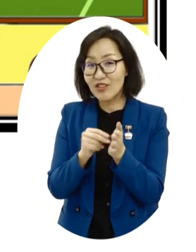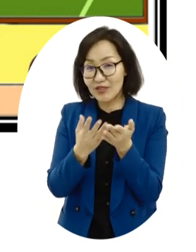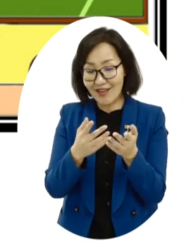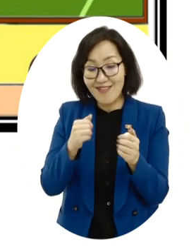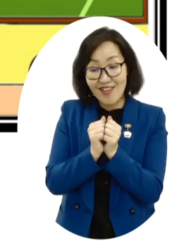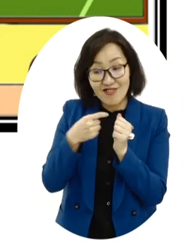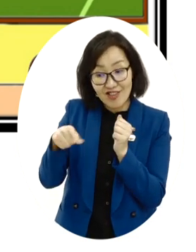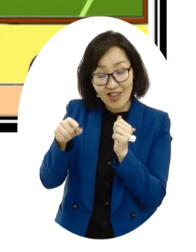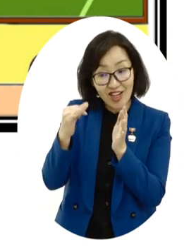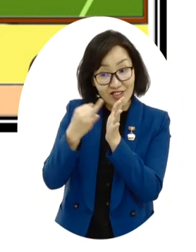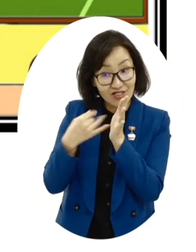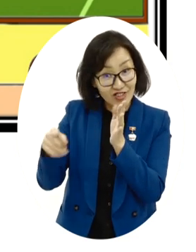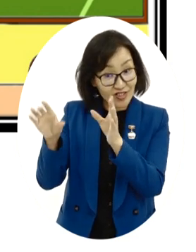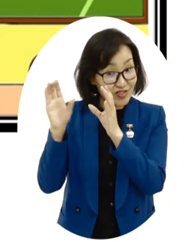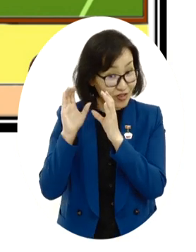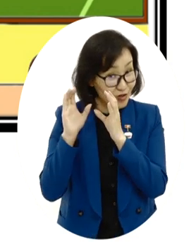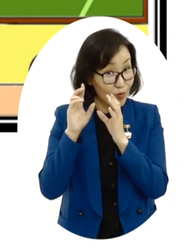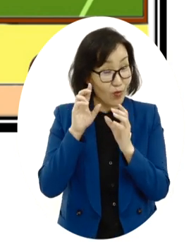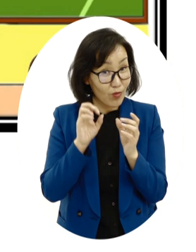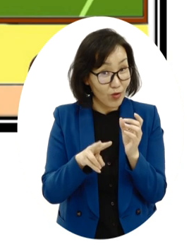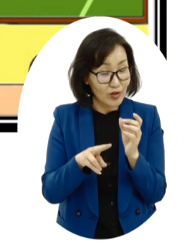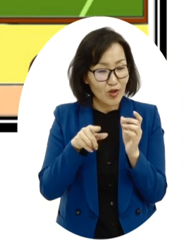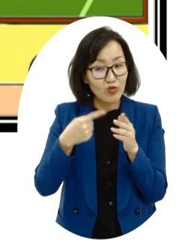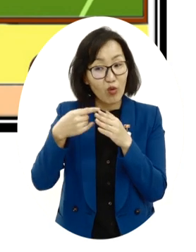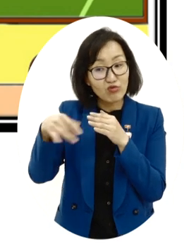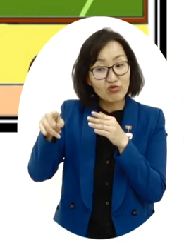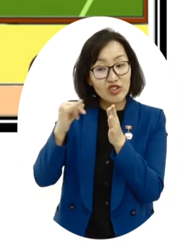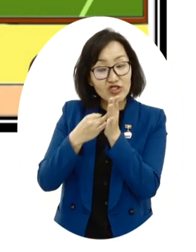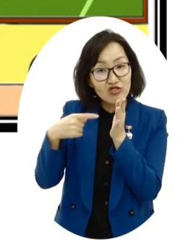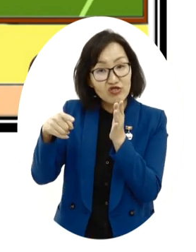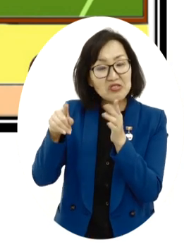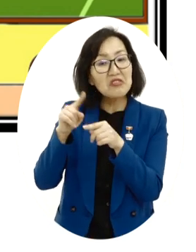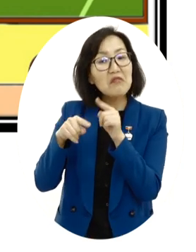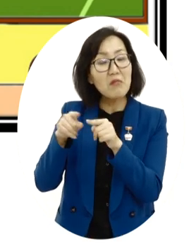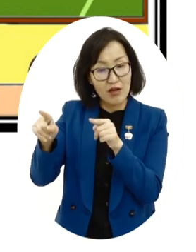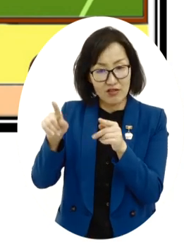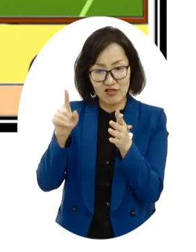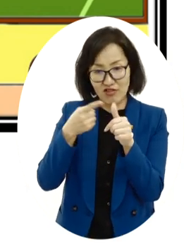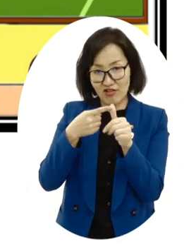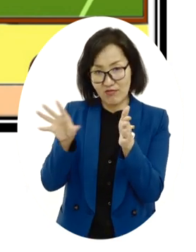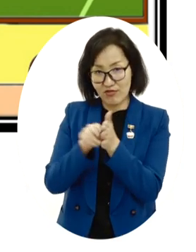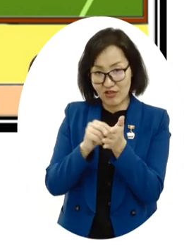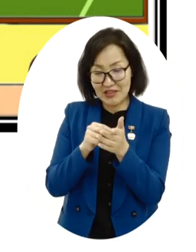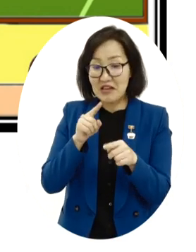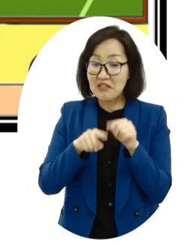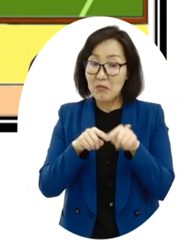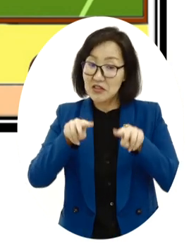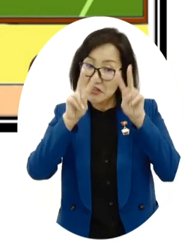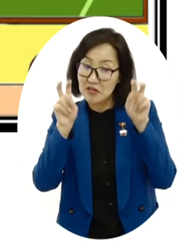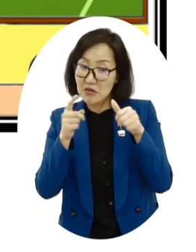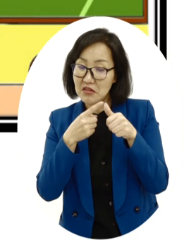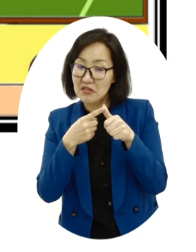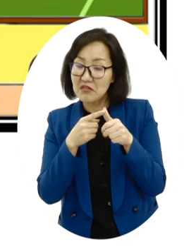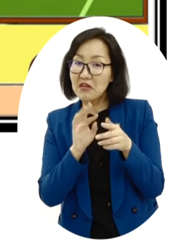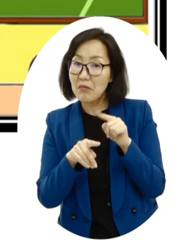нь найзуудынхаа илтгэлийг сонсгож байгаа бол та бүхэн тухайн илтгэгчийн нэрийг бичиж авна. Ямар сэдвээр илтгэл тавьж